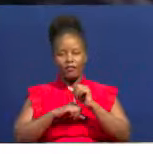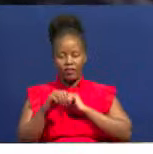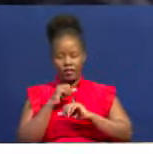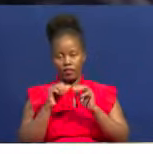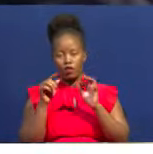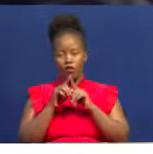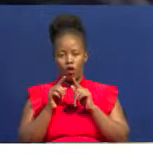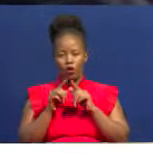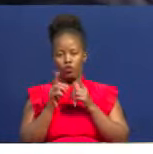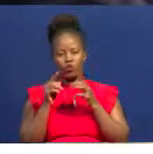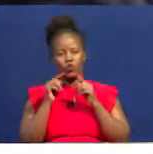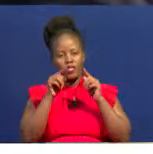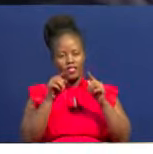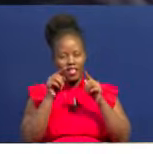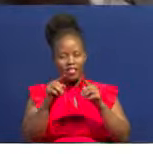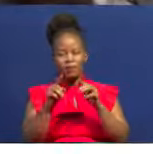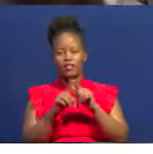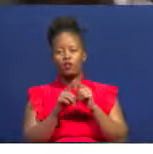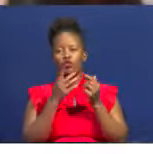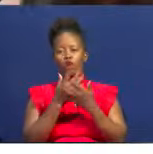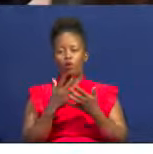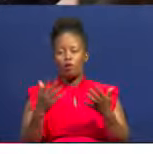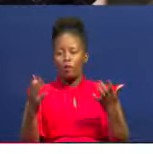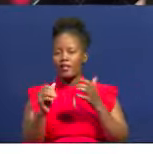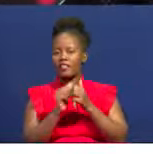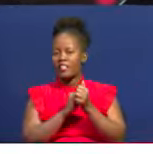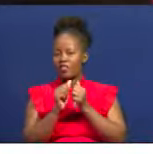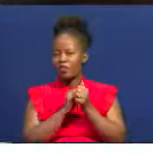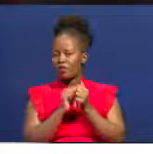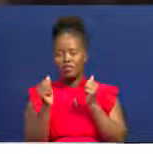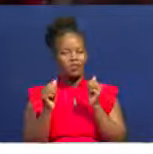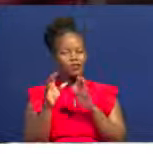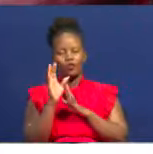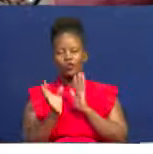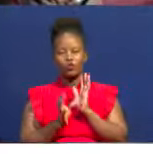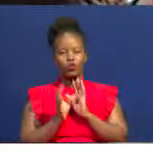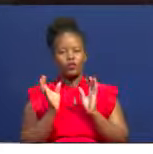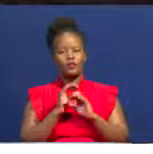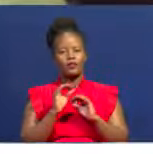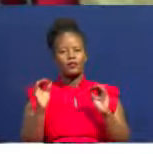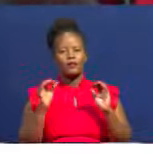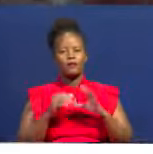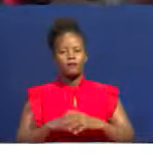kuwa uchochezi na uharibifu wa mali ya umma ni kinyume cha kikatiba.